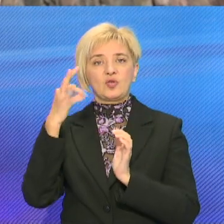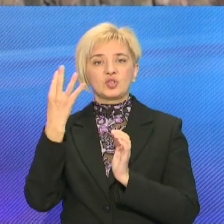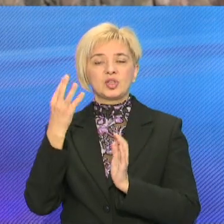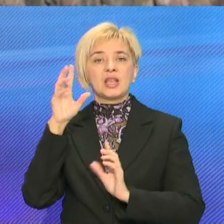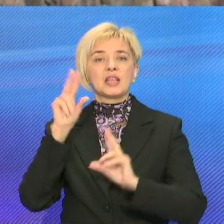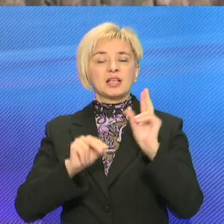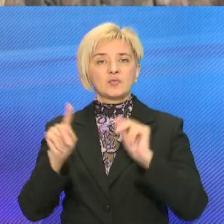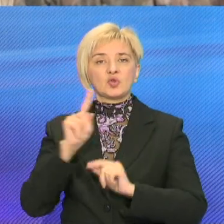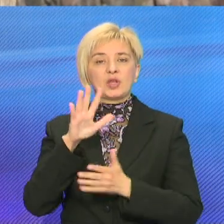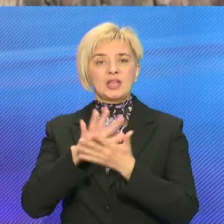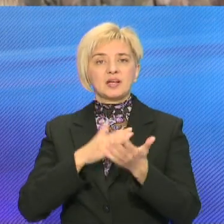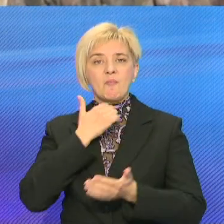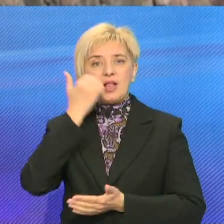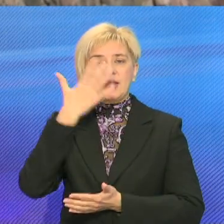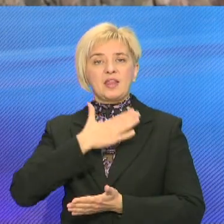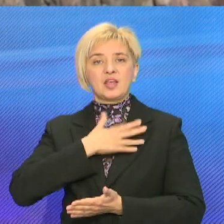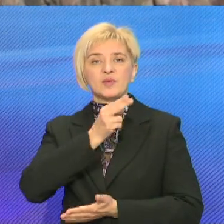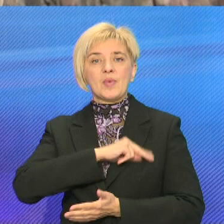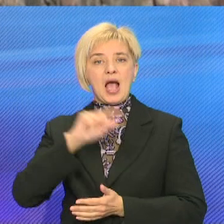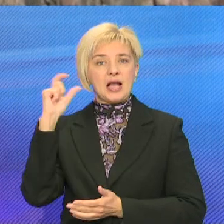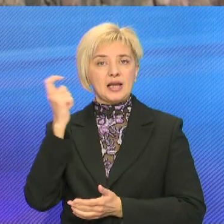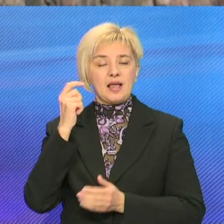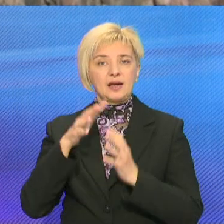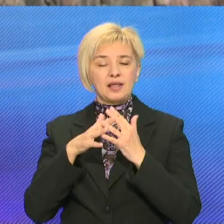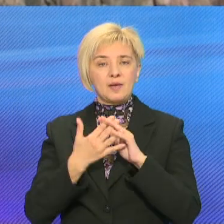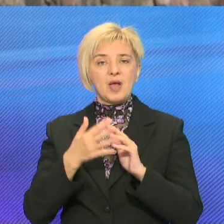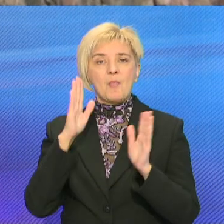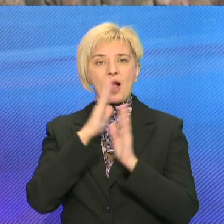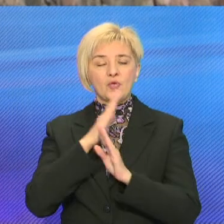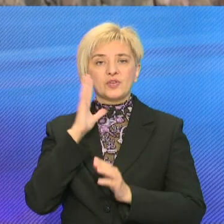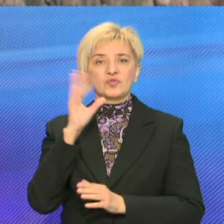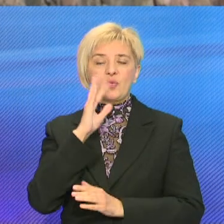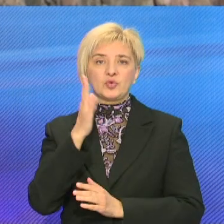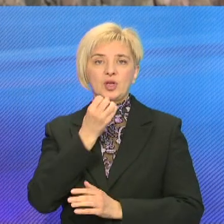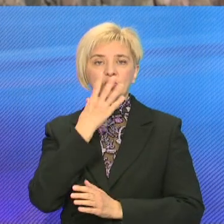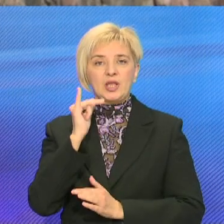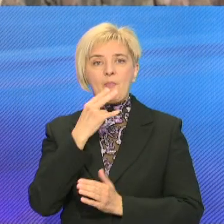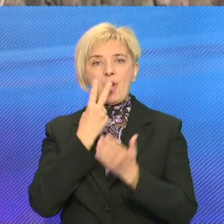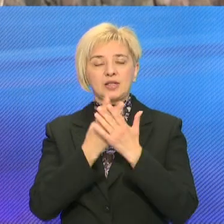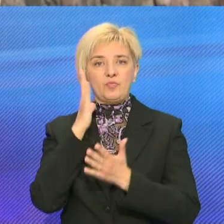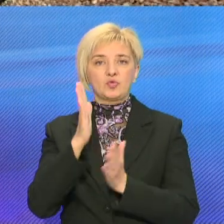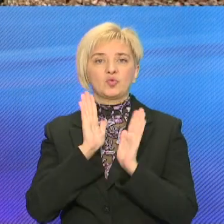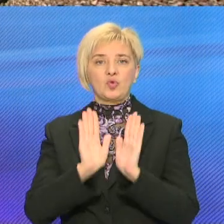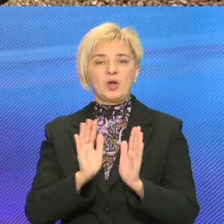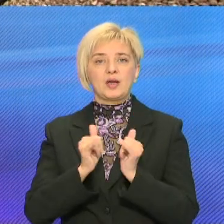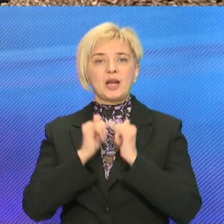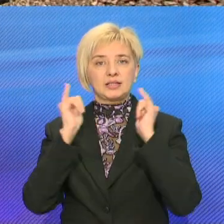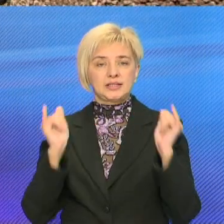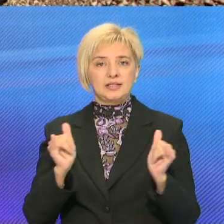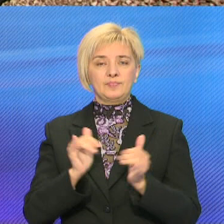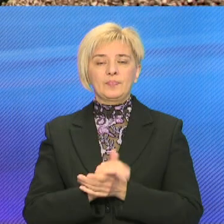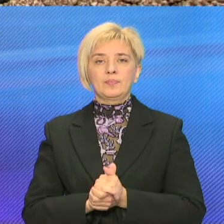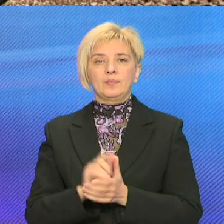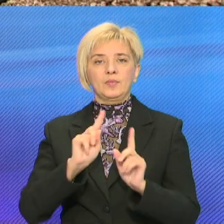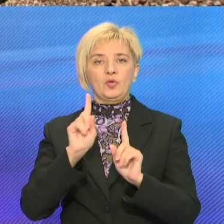дальше, благодаря нашим аграриям, погоде, все будет хорошо и показатели будут только расти в этом году. Каб не ствараць чергаў